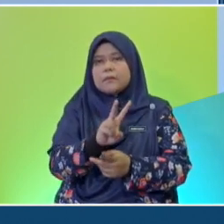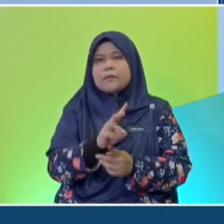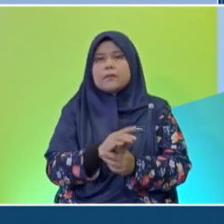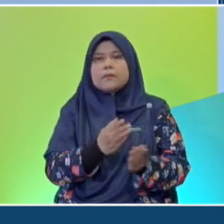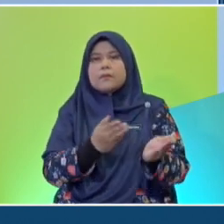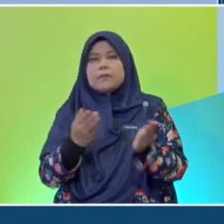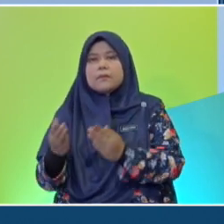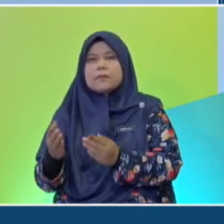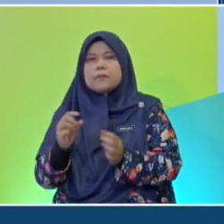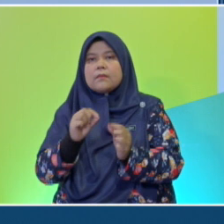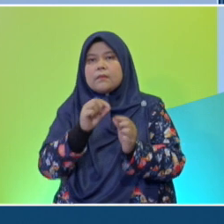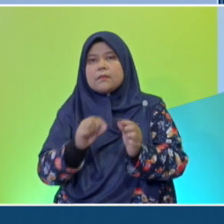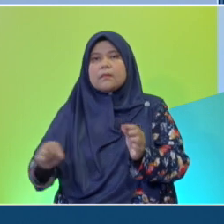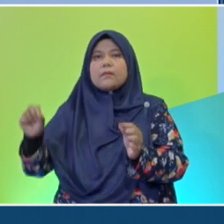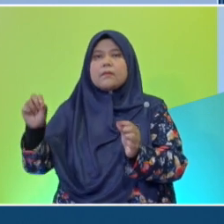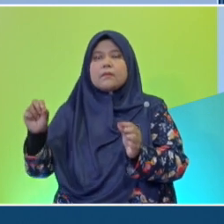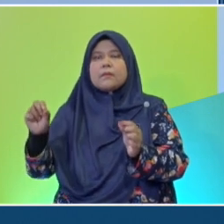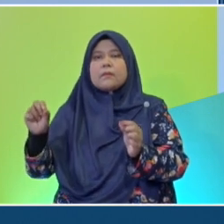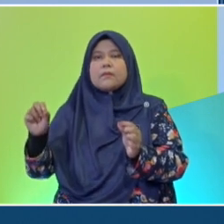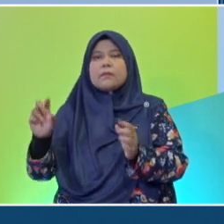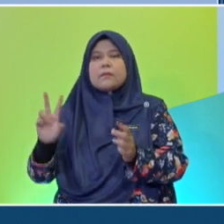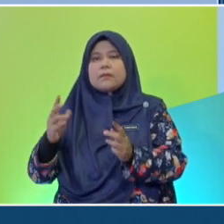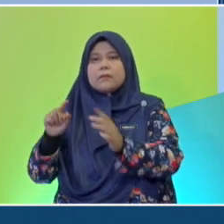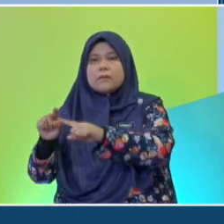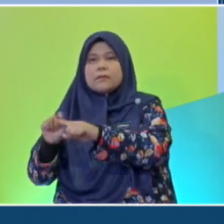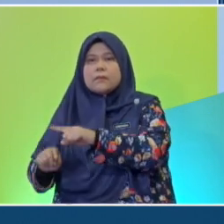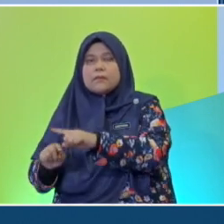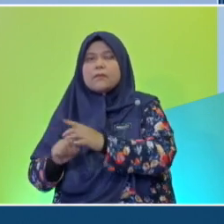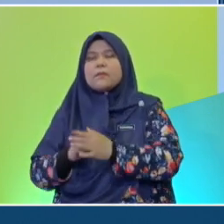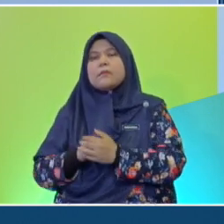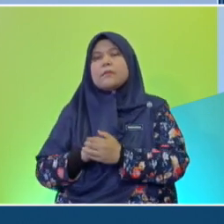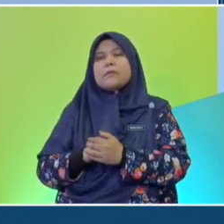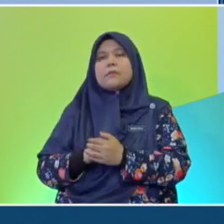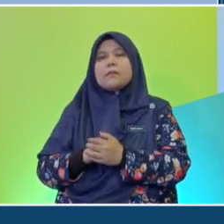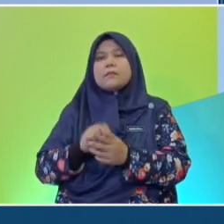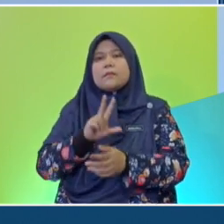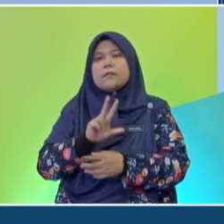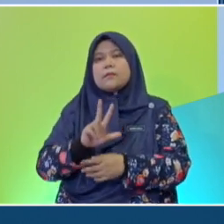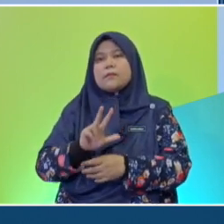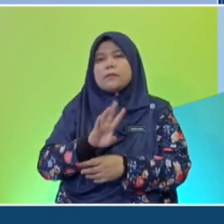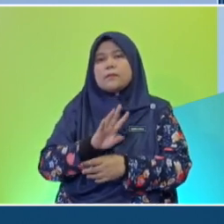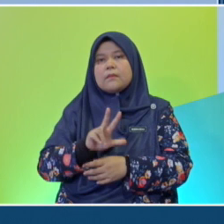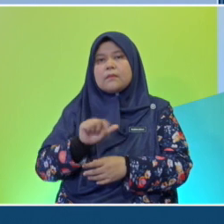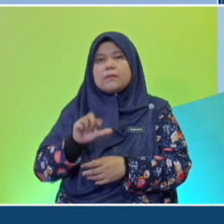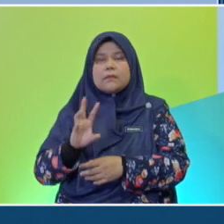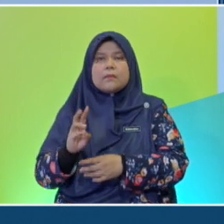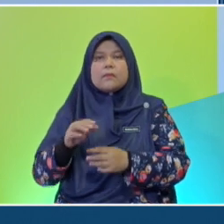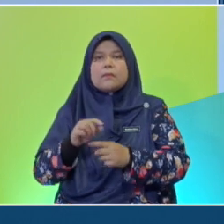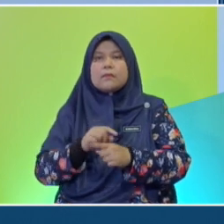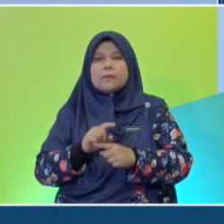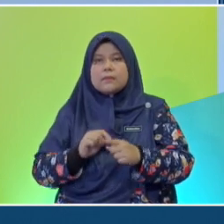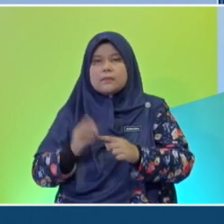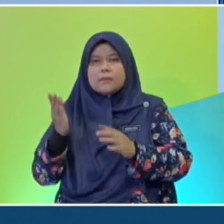bawa kalau dua ini kita akan bawa ke bawah menjadi bahagia jadi 436 jarak 30 dengan 2